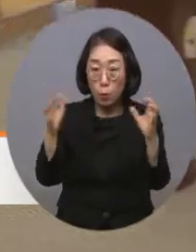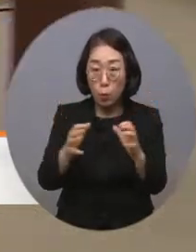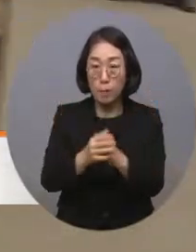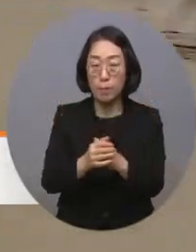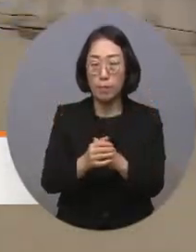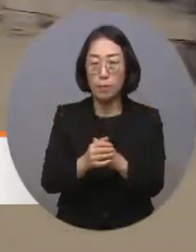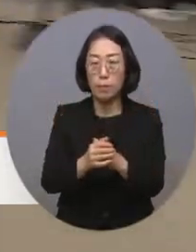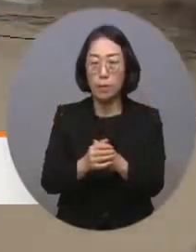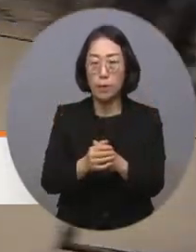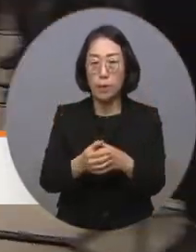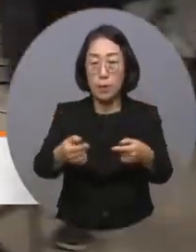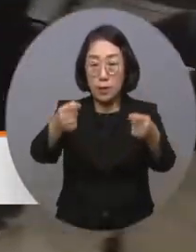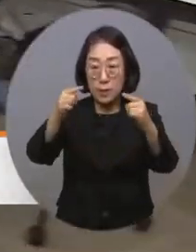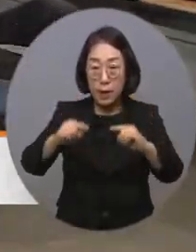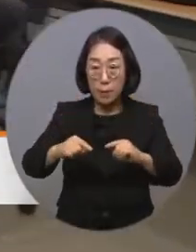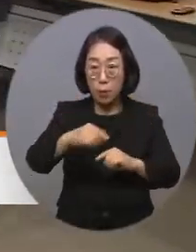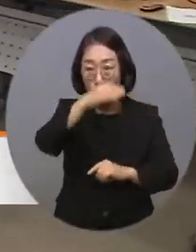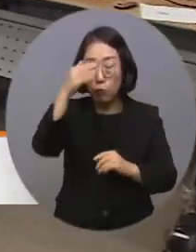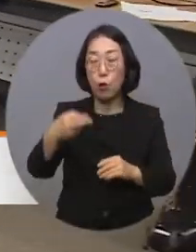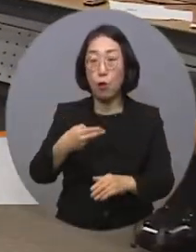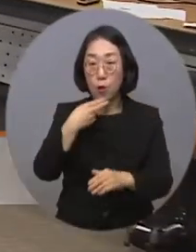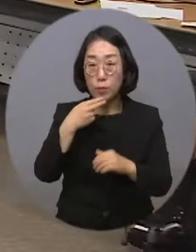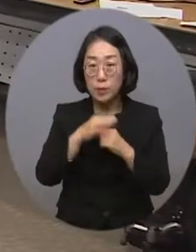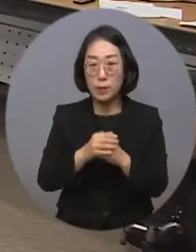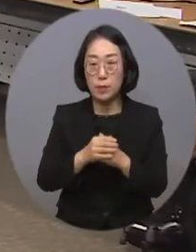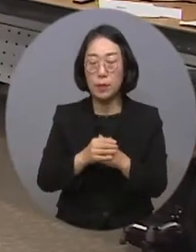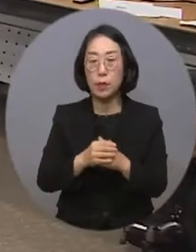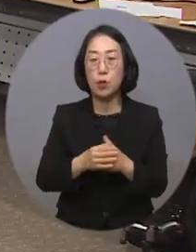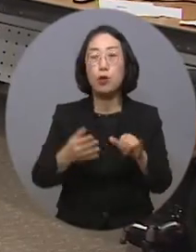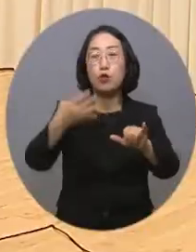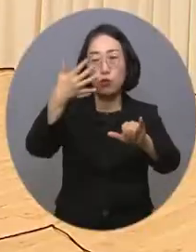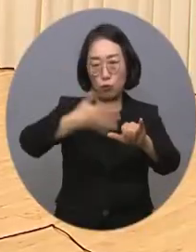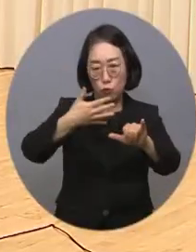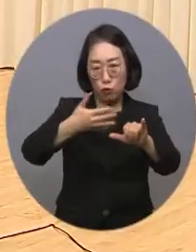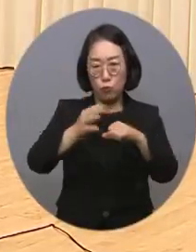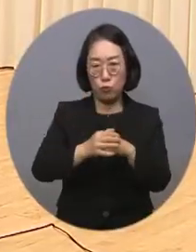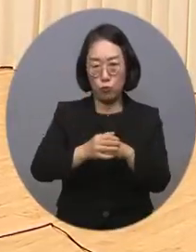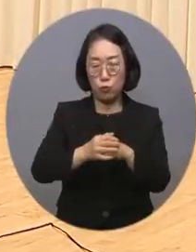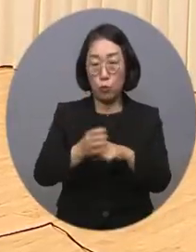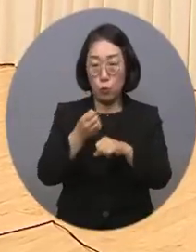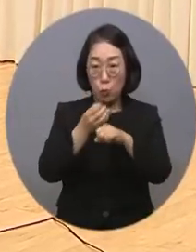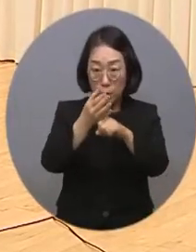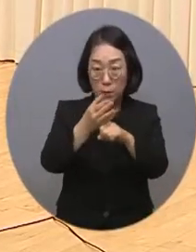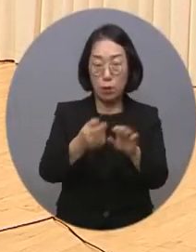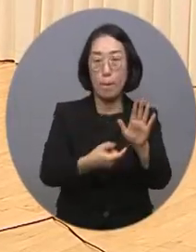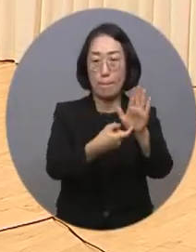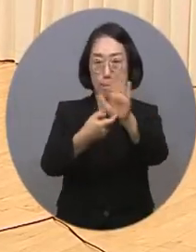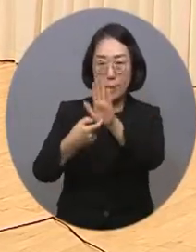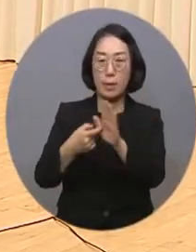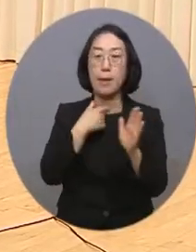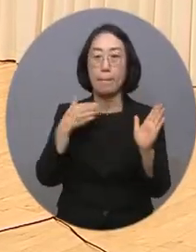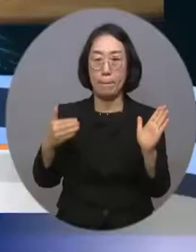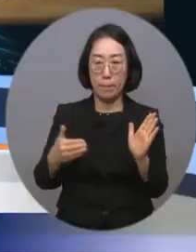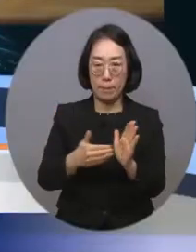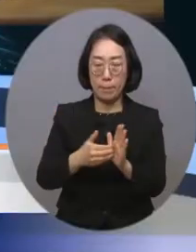위해 청중 없이 진행됐으며 장총련 유튜브 채널 세바우TV를 통해 생중계됐습니다.